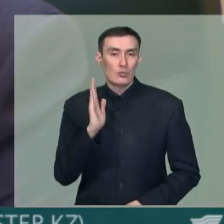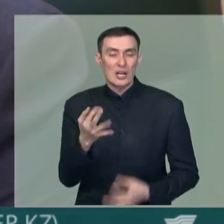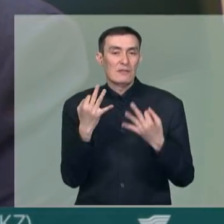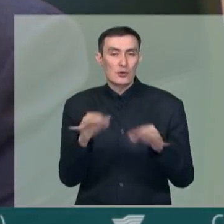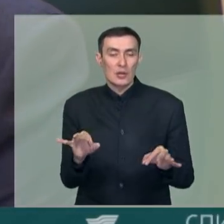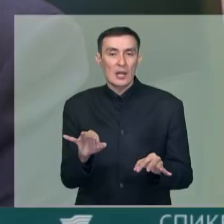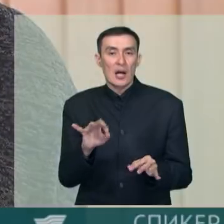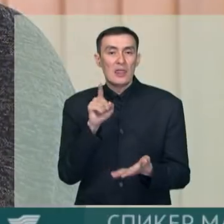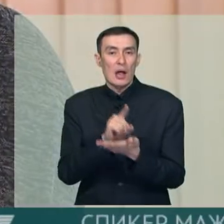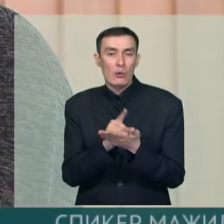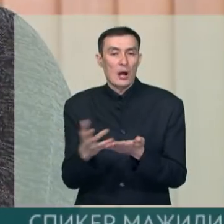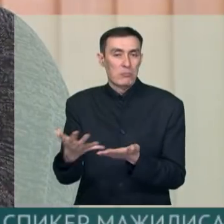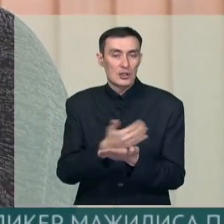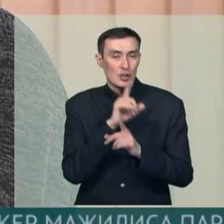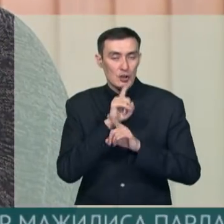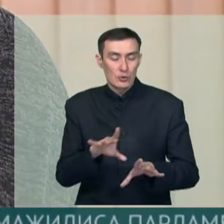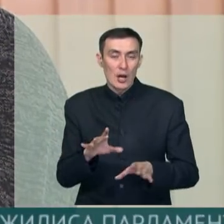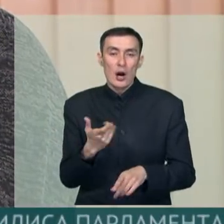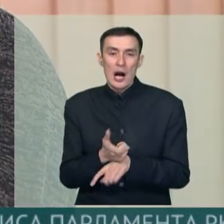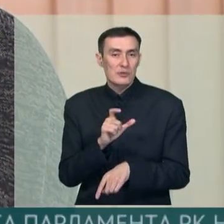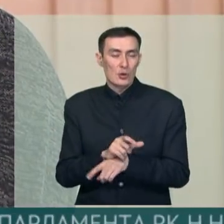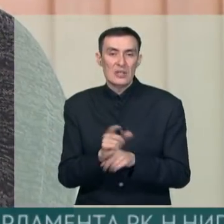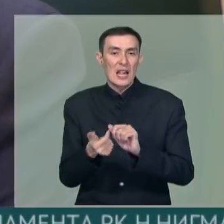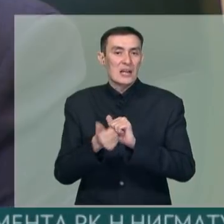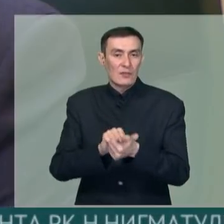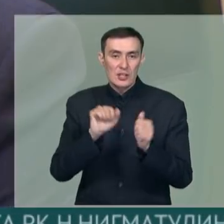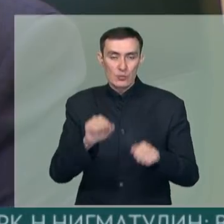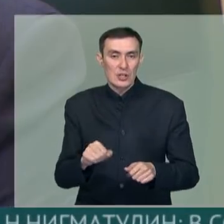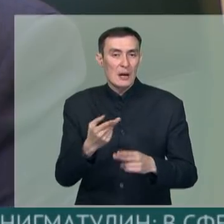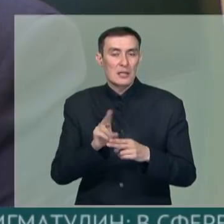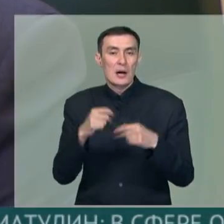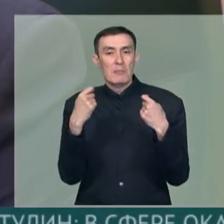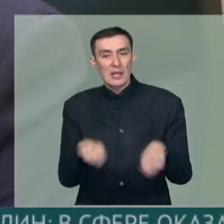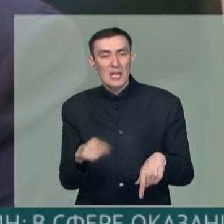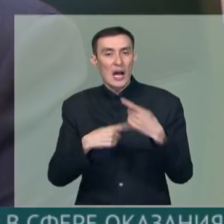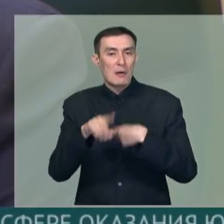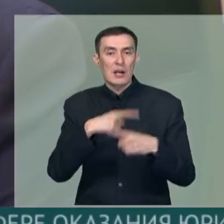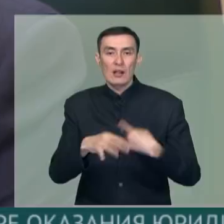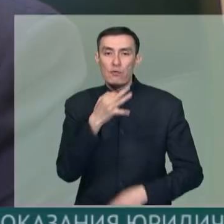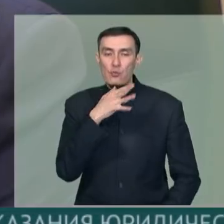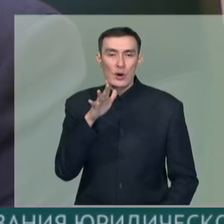освобожден от налогообложения. Абсолютная ликвидность. То есть ценные бумаги можно продать обратно в любой